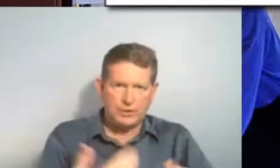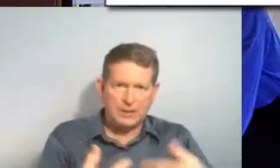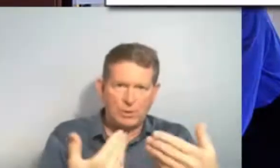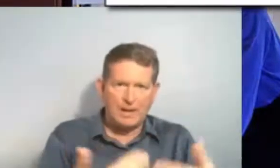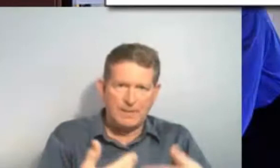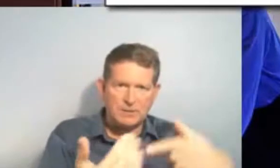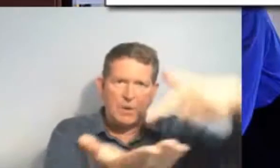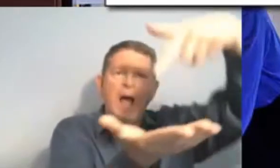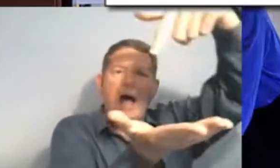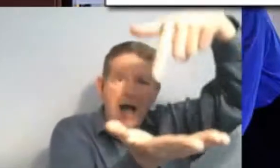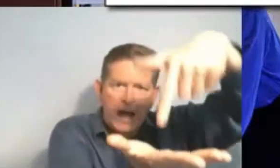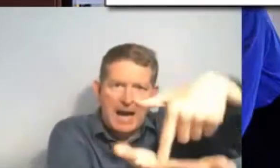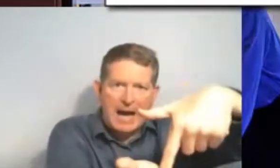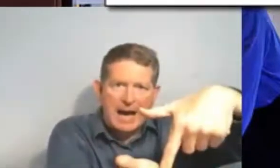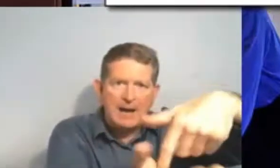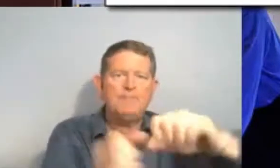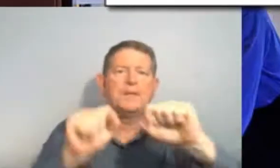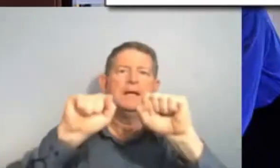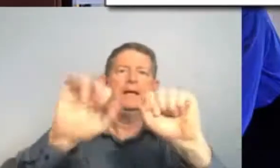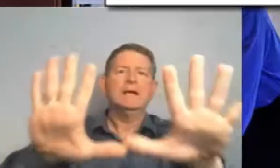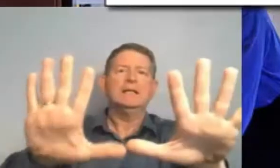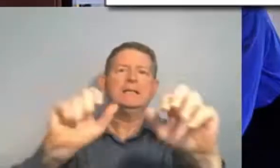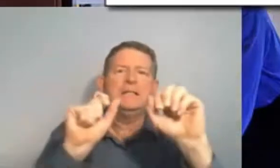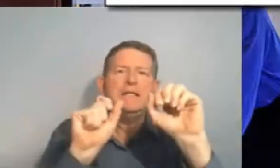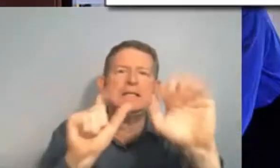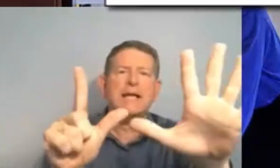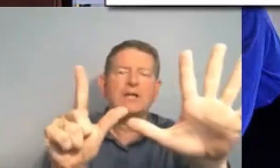donc je nettoie la maison à